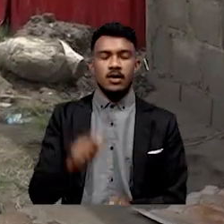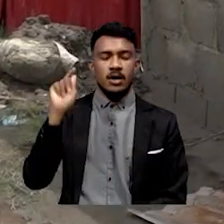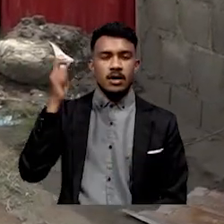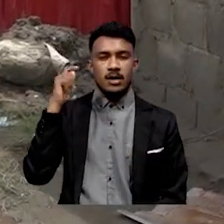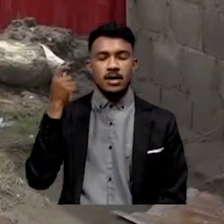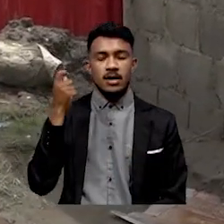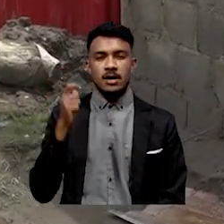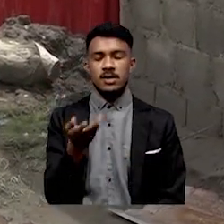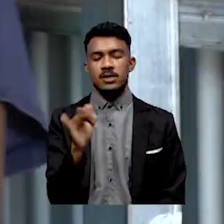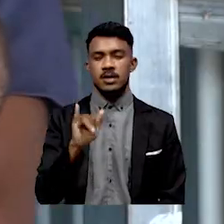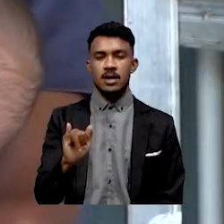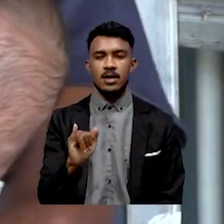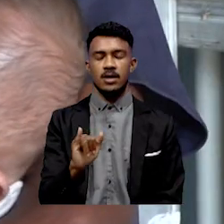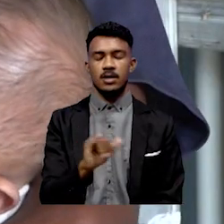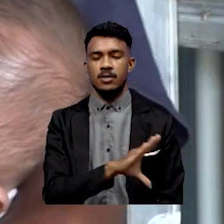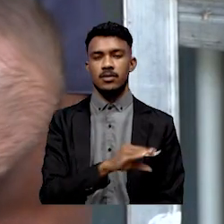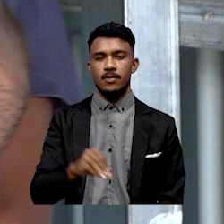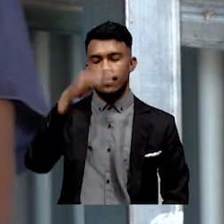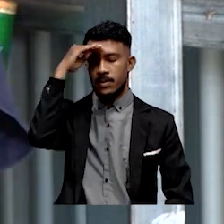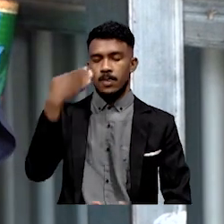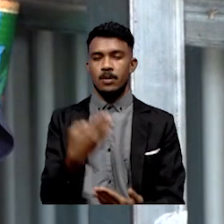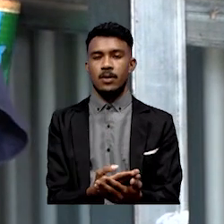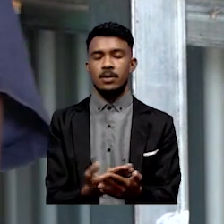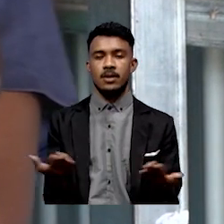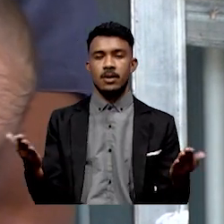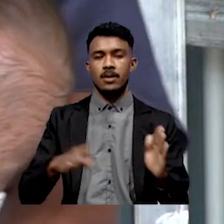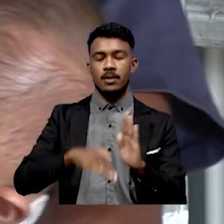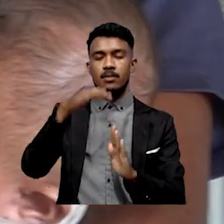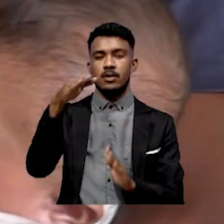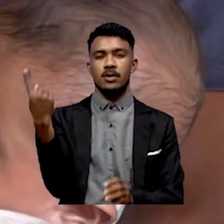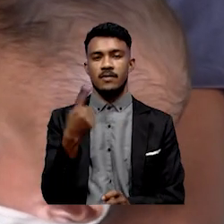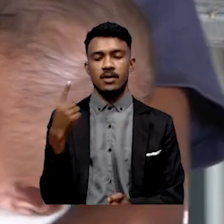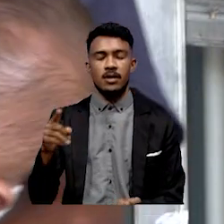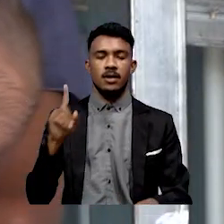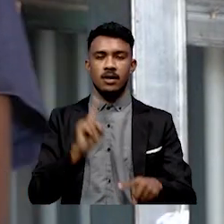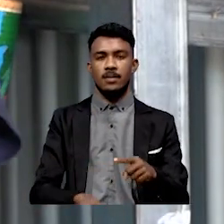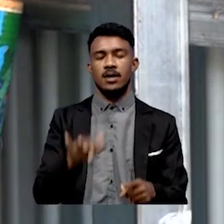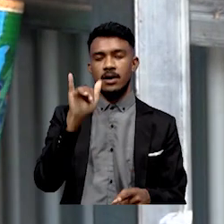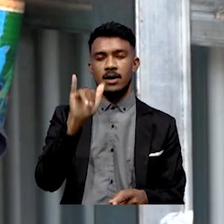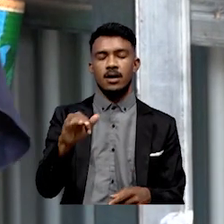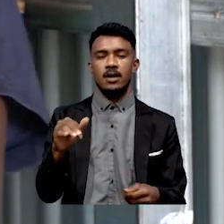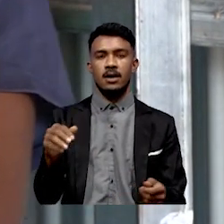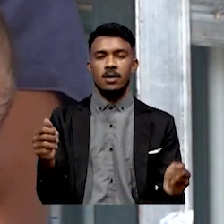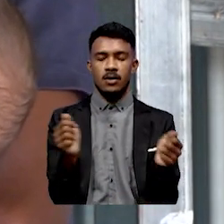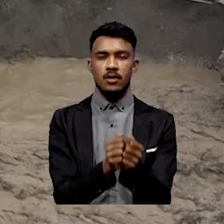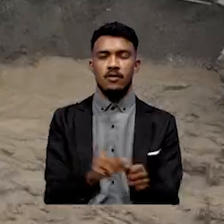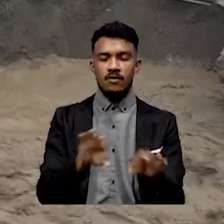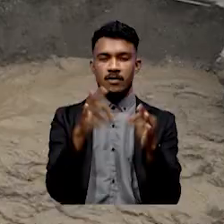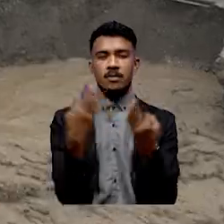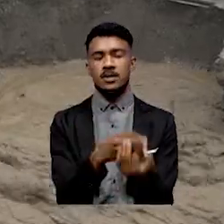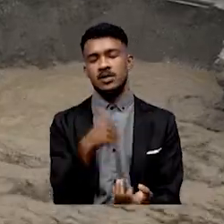bot badaudaung la fasil ba familia ne atu hela hamutuk ho familia seluk iha uma ida deit.